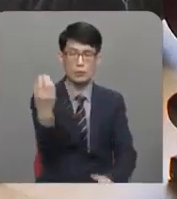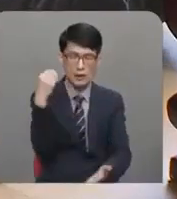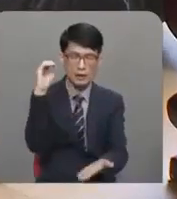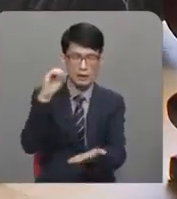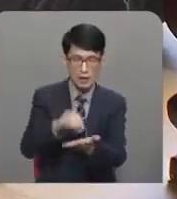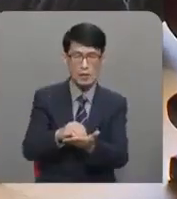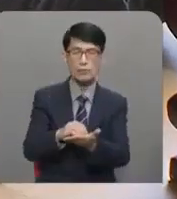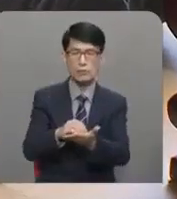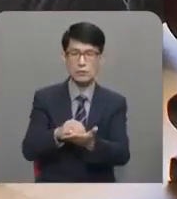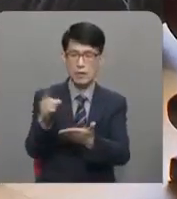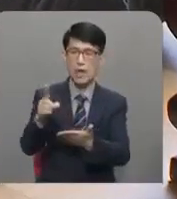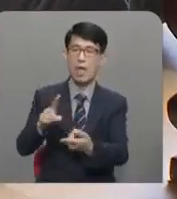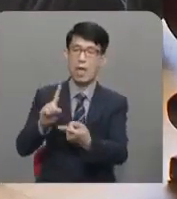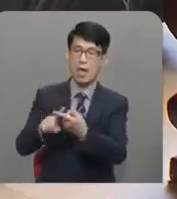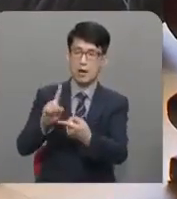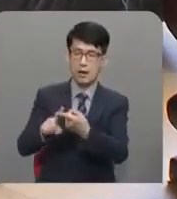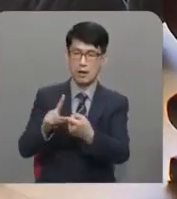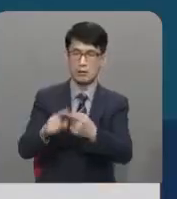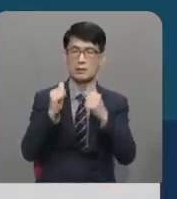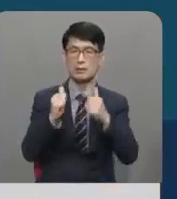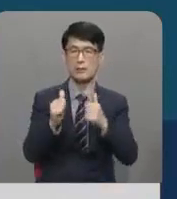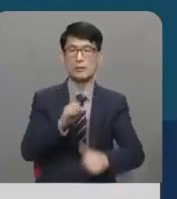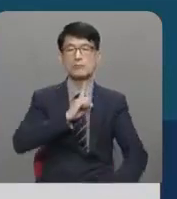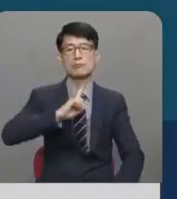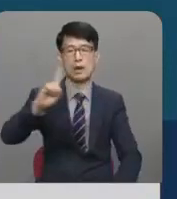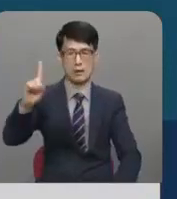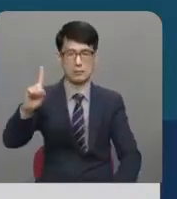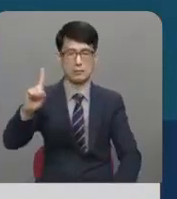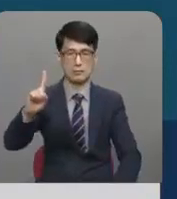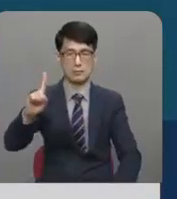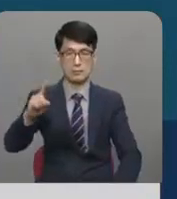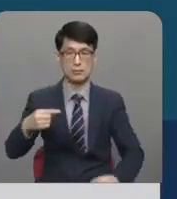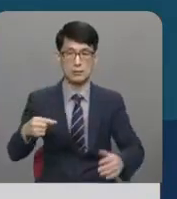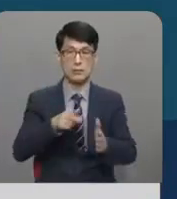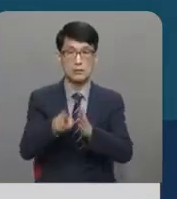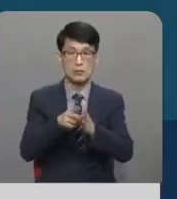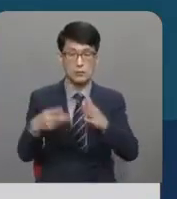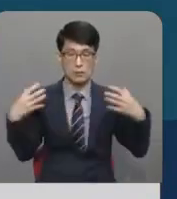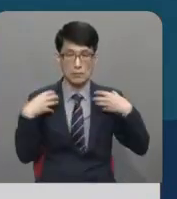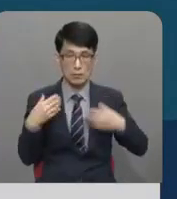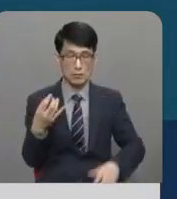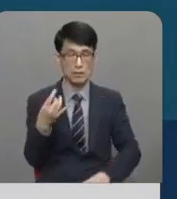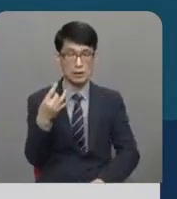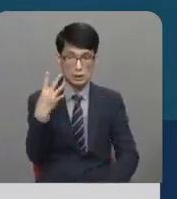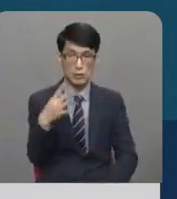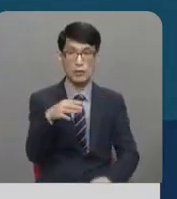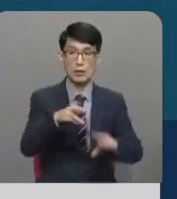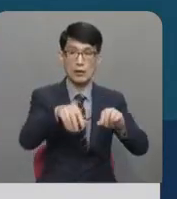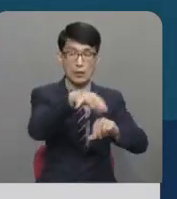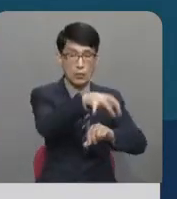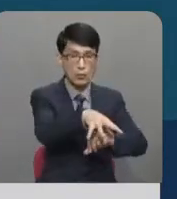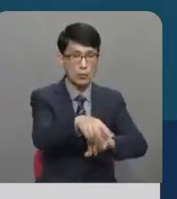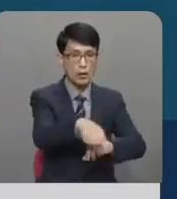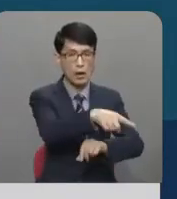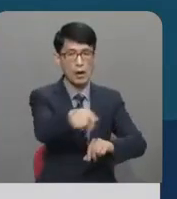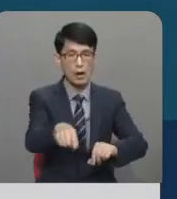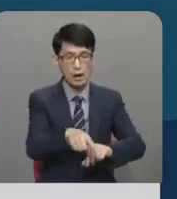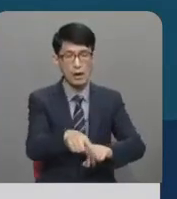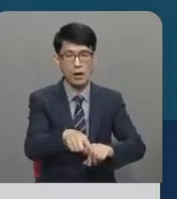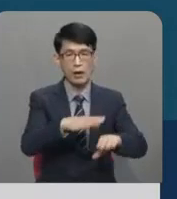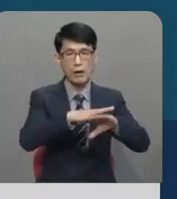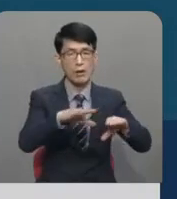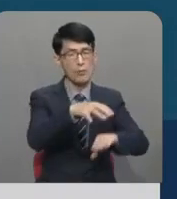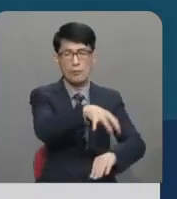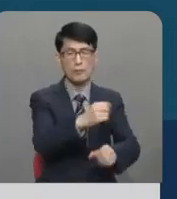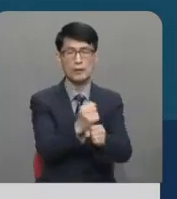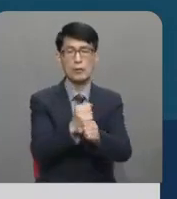요구하는 민사 소송을 제기했습니다 철도공단 은 기존 부지는 토지주 민원 등으로 조성이 불가능하다